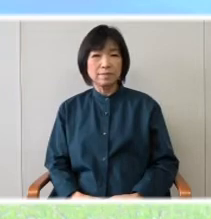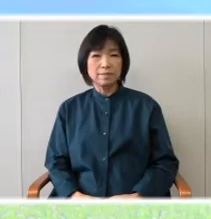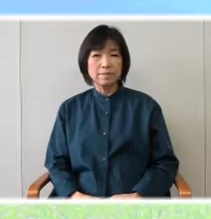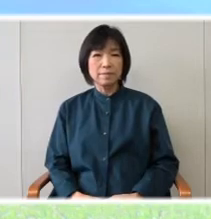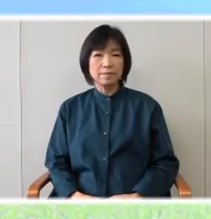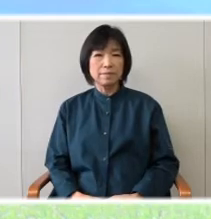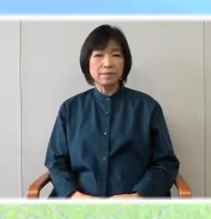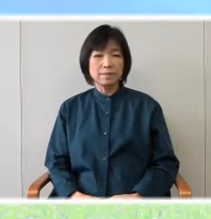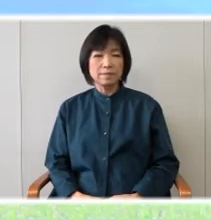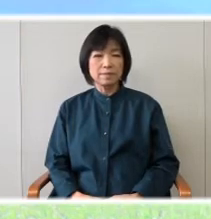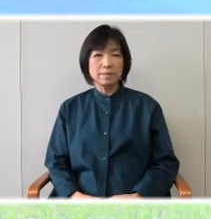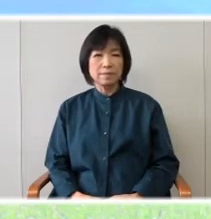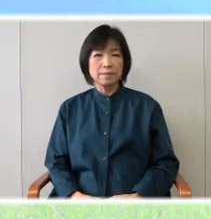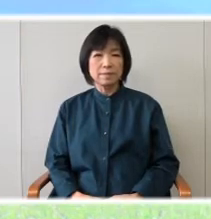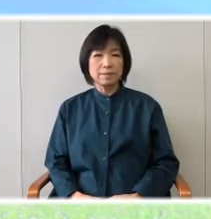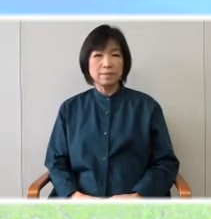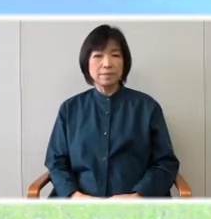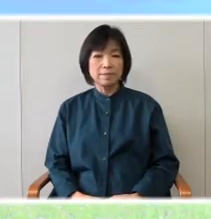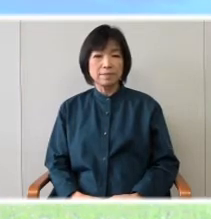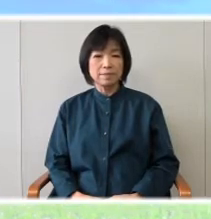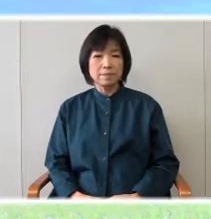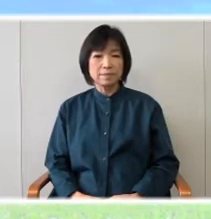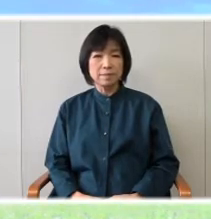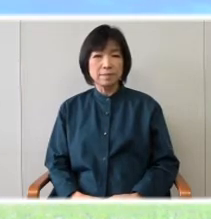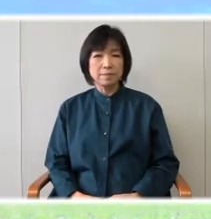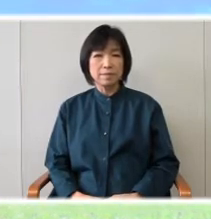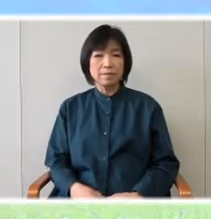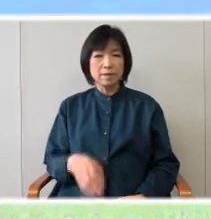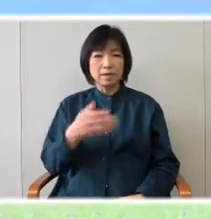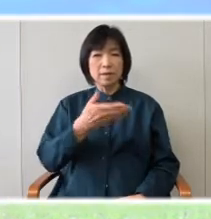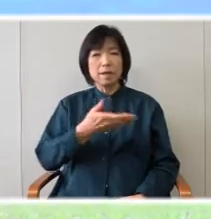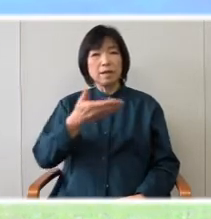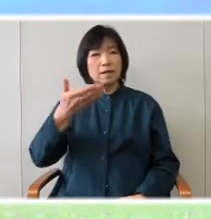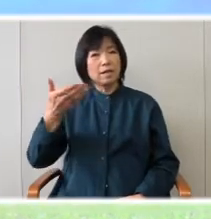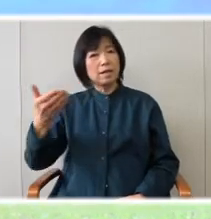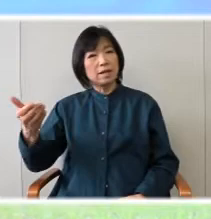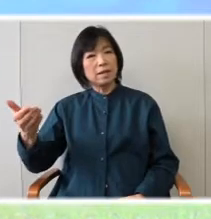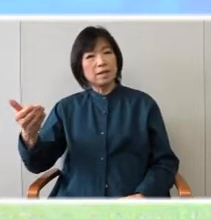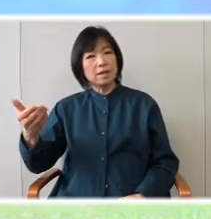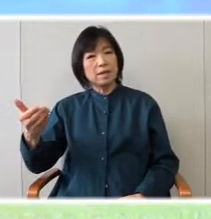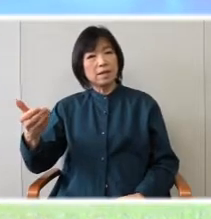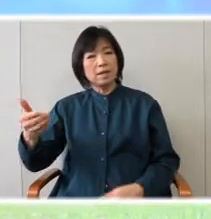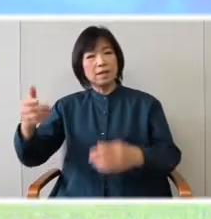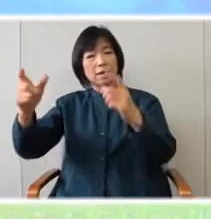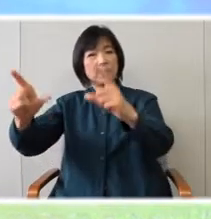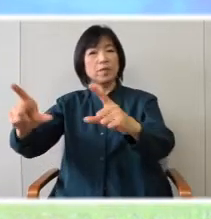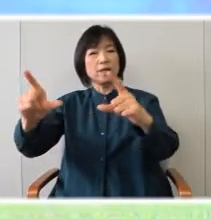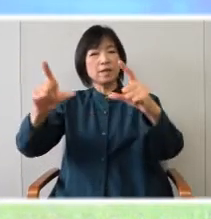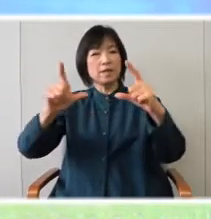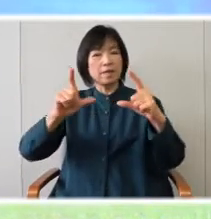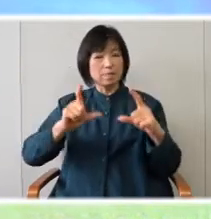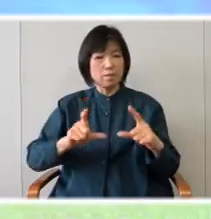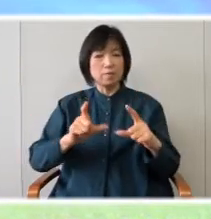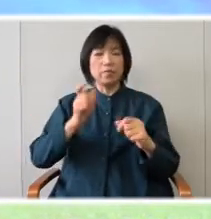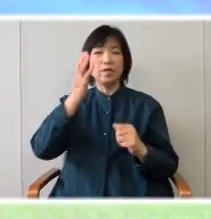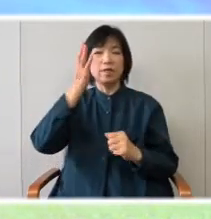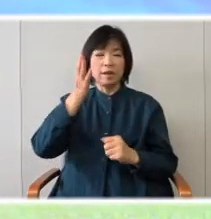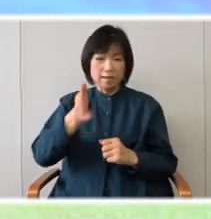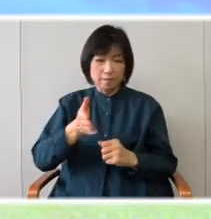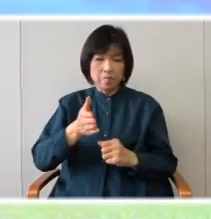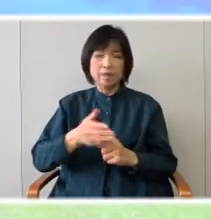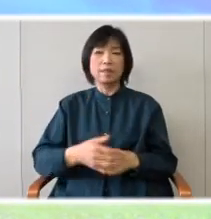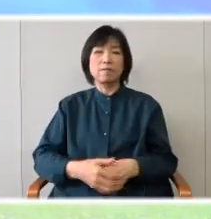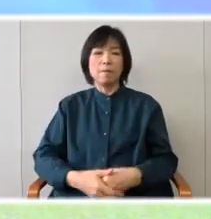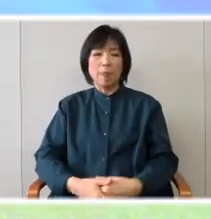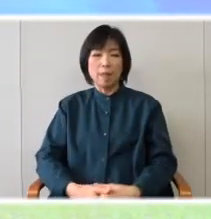それでは、質疑の方に話させていただきます。社名の名前の後ご質問がございましたら本